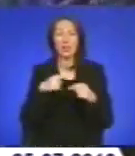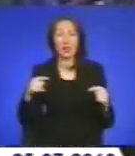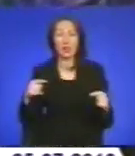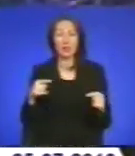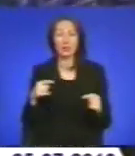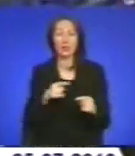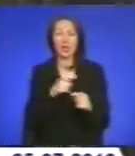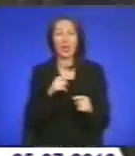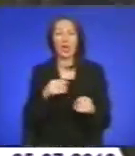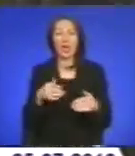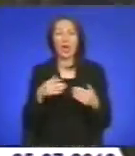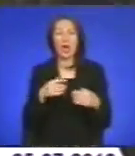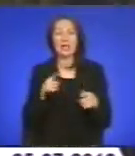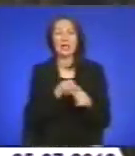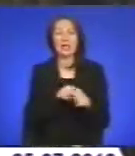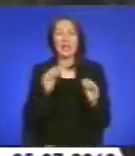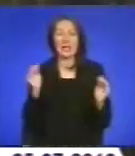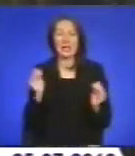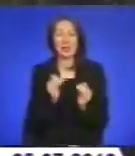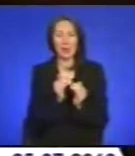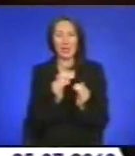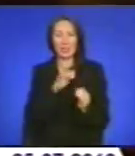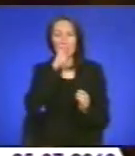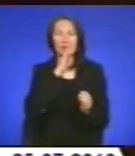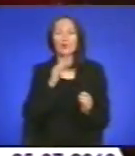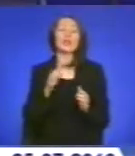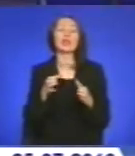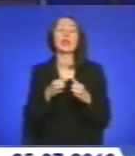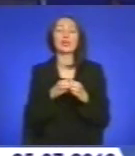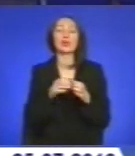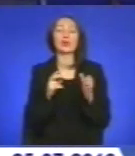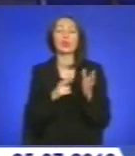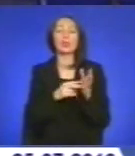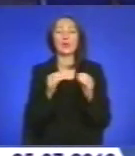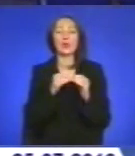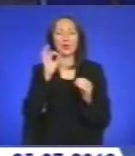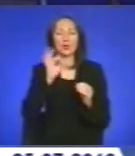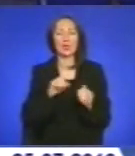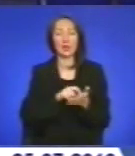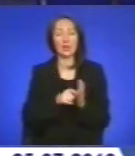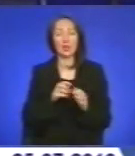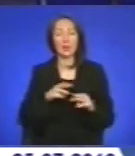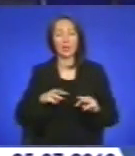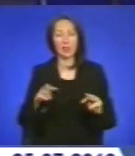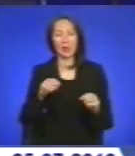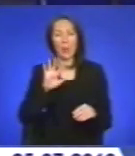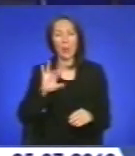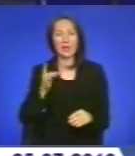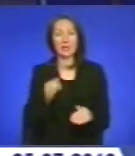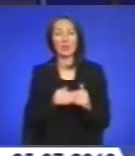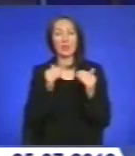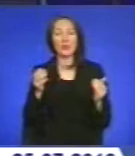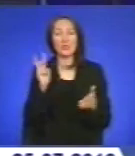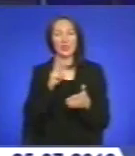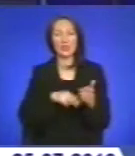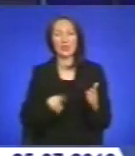міністерства, зменшить тіньовий сектор на 7-10%. Кабінет міністрів у 5 разів підвищив